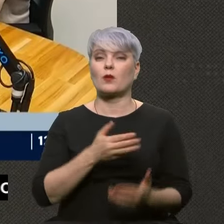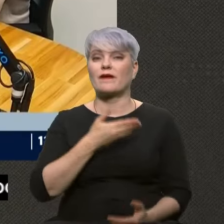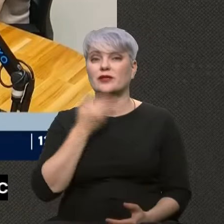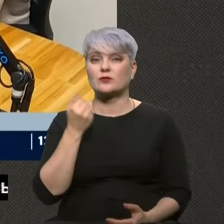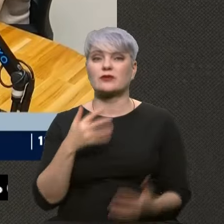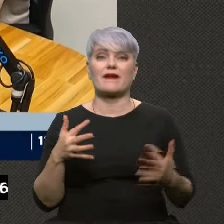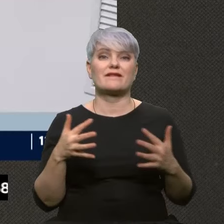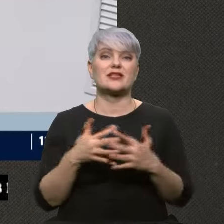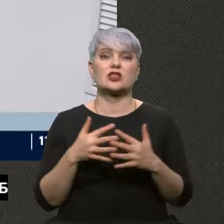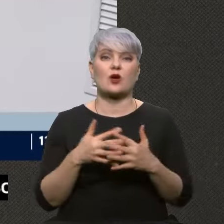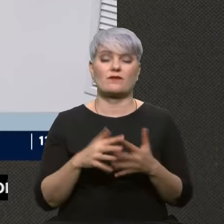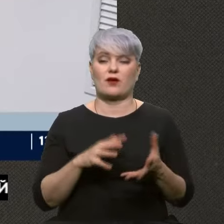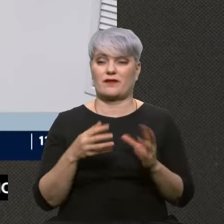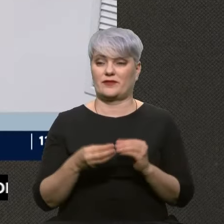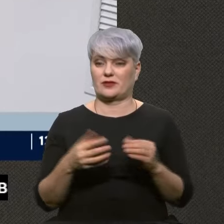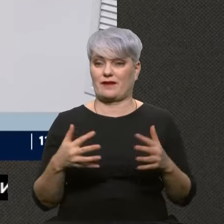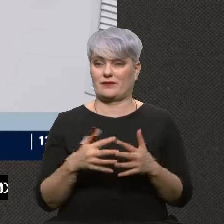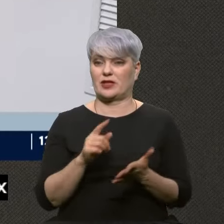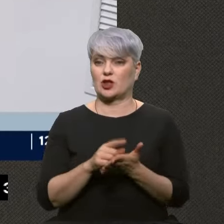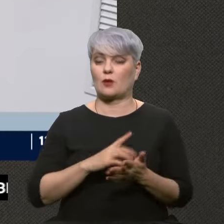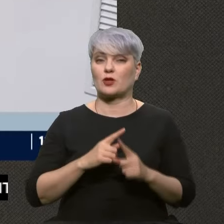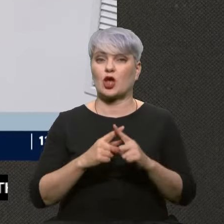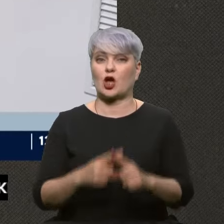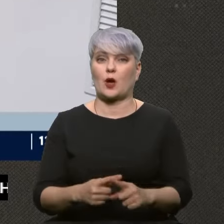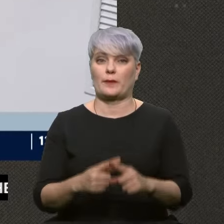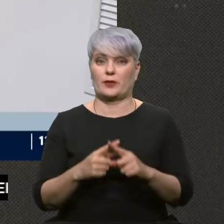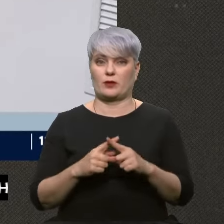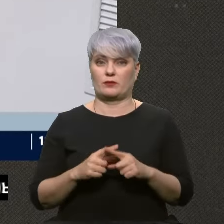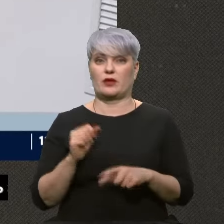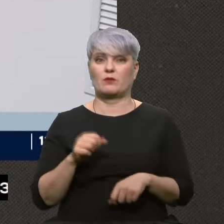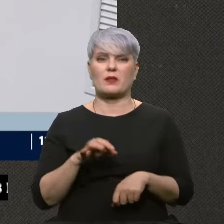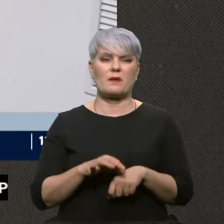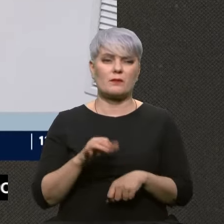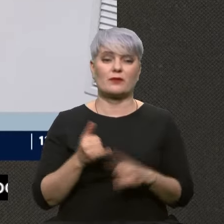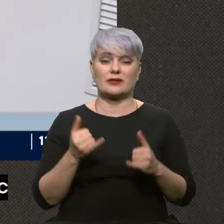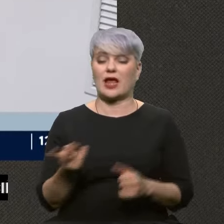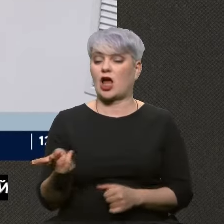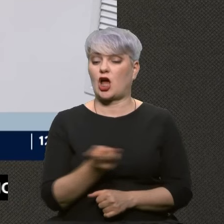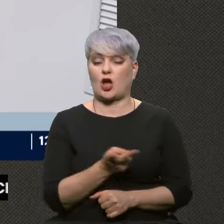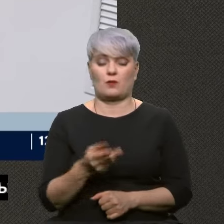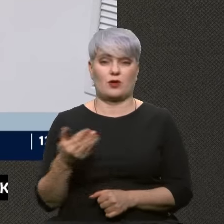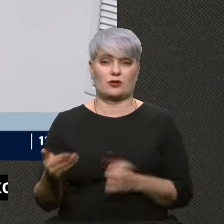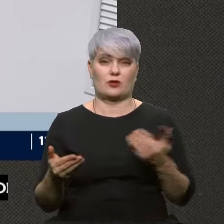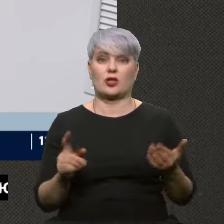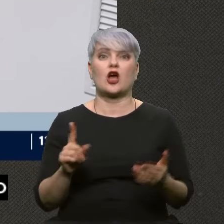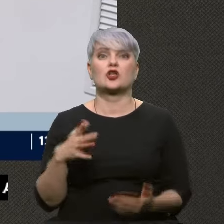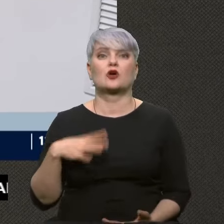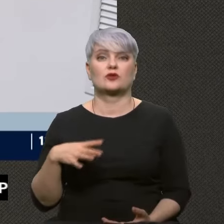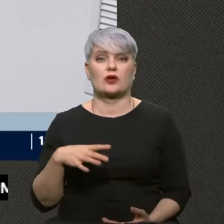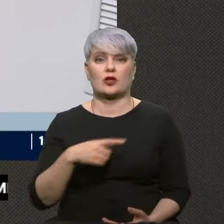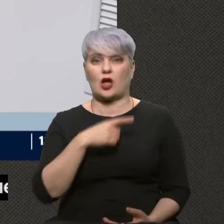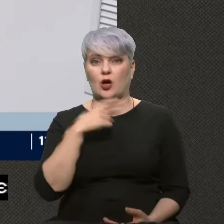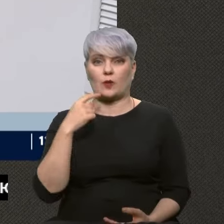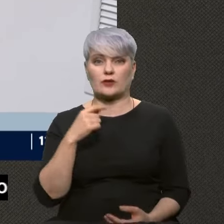військового вирішення війни. Повинен бути якийсь компроміс, який буде дуже болючим для обох сторін. І чого вони чекають? Що